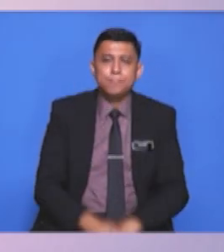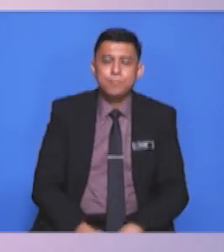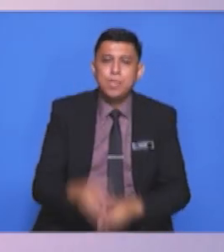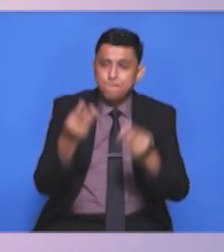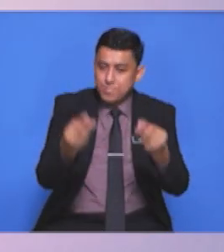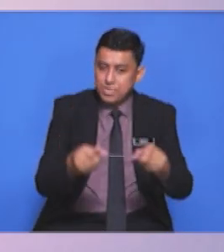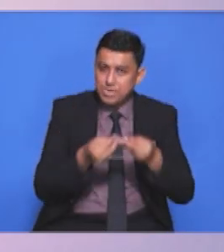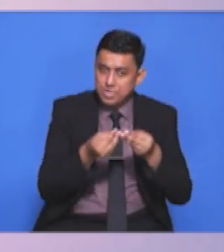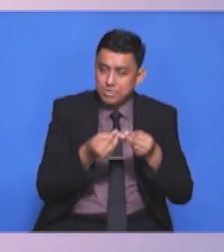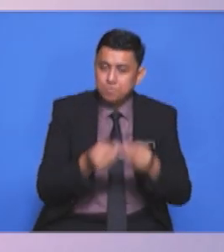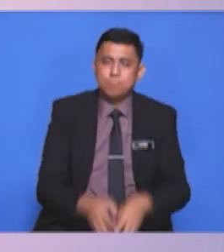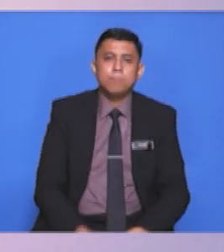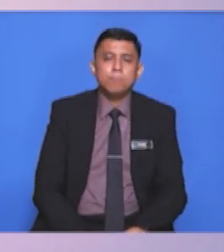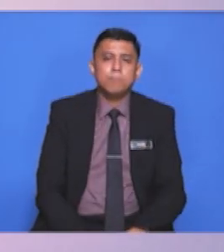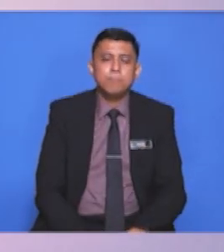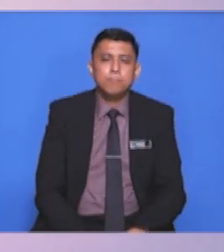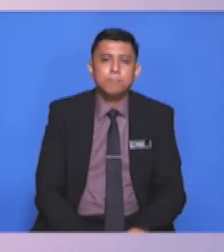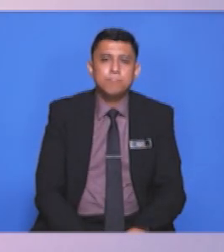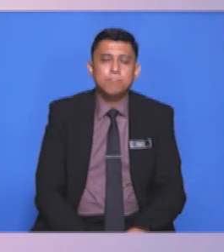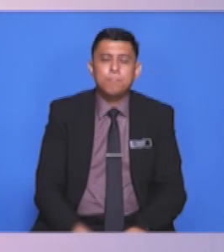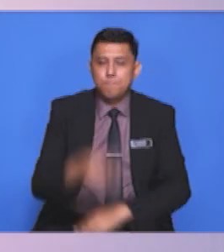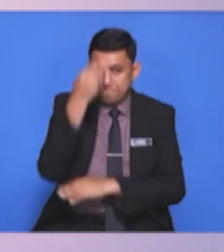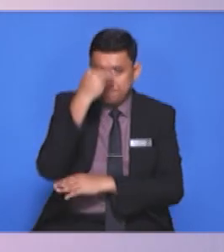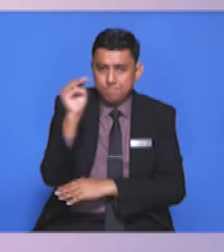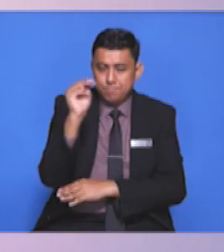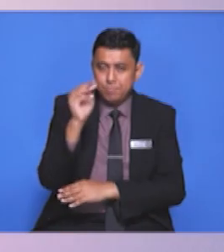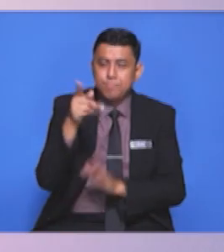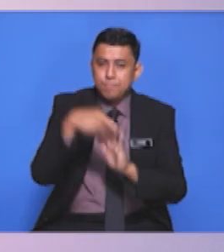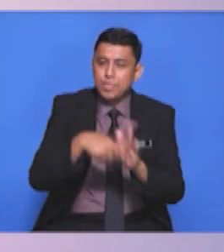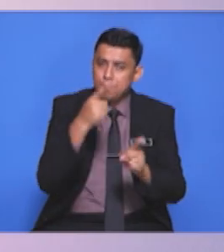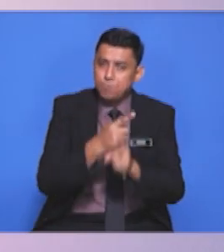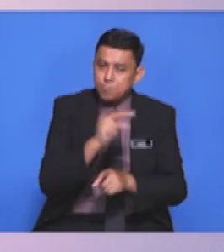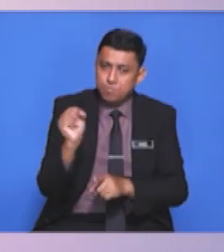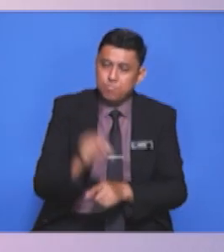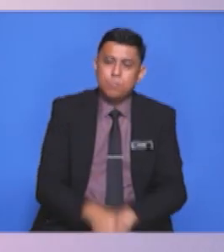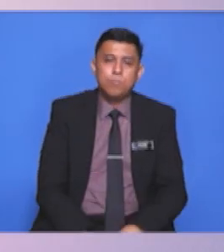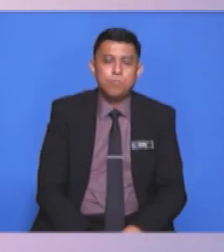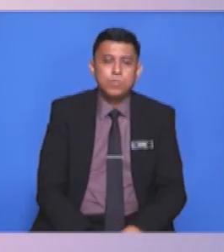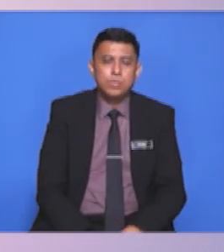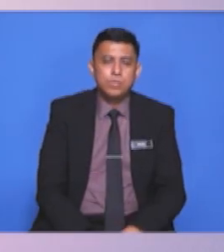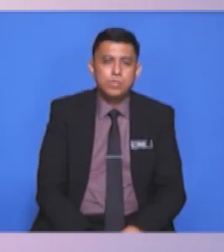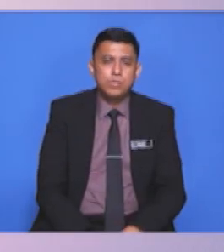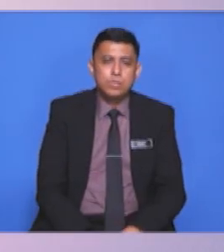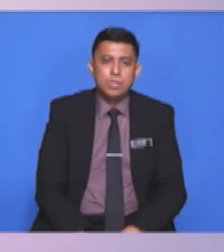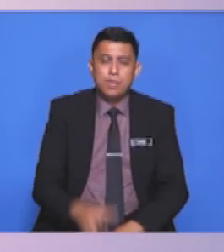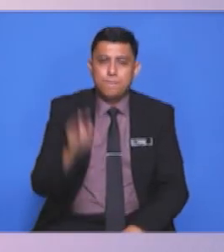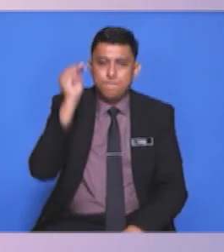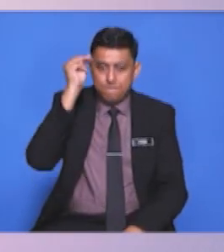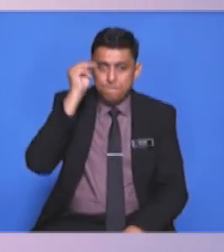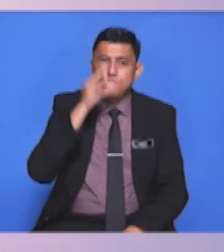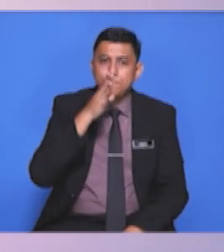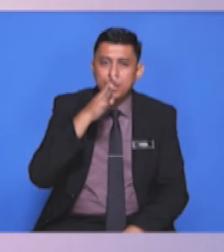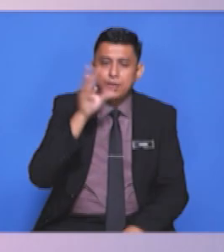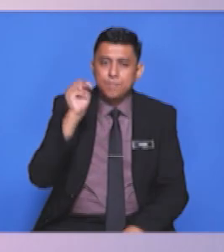penerima objek bernyawa make pembetulannya hilang Mak Minah sedang memberi kucingnya